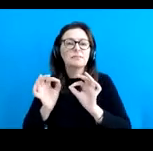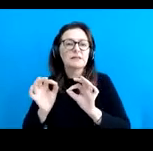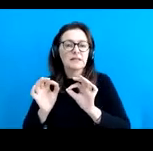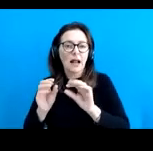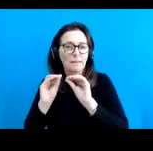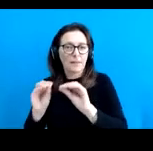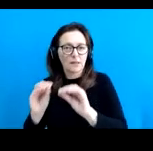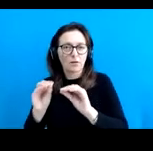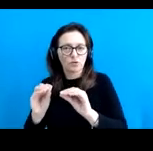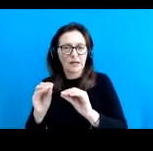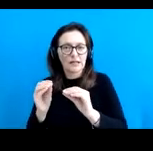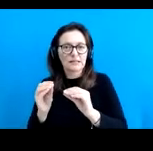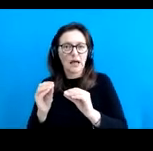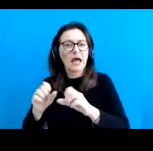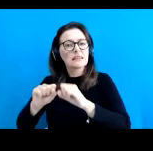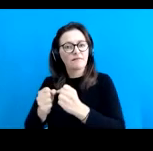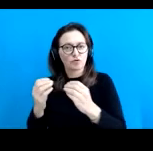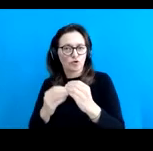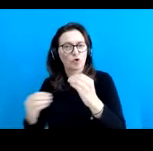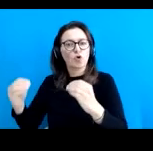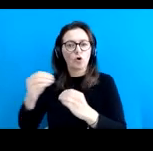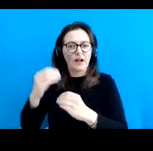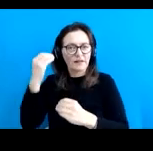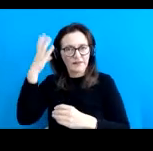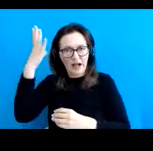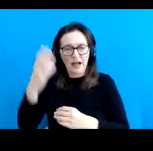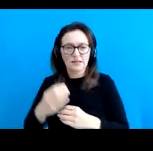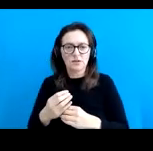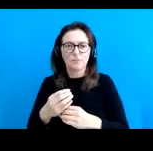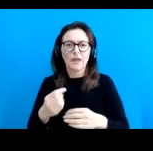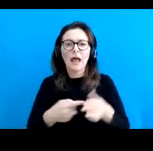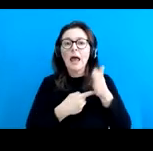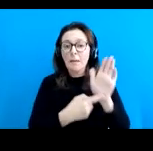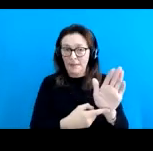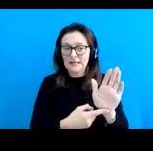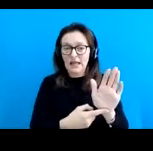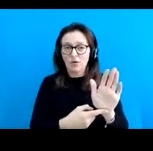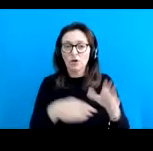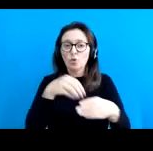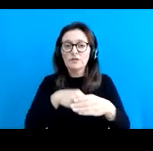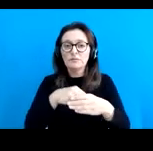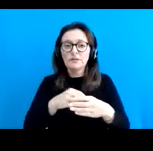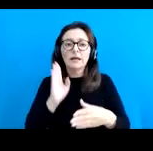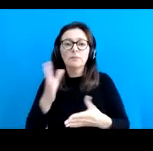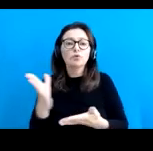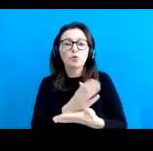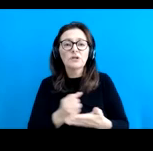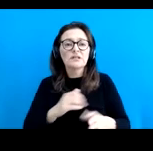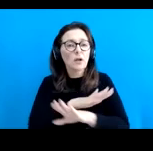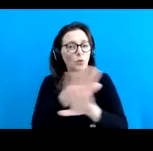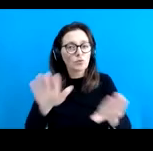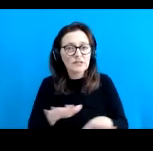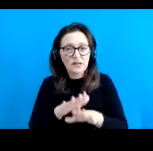dokvalifikacijo. Prispevek predstavlja vsebine, ki bodo koristile vsem, ki se v procesu izobraževanja